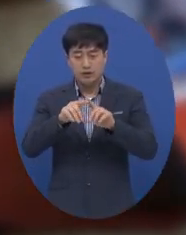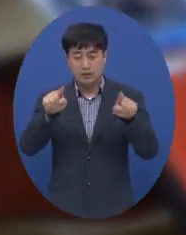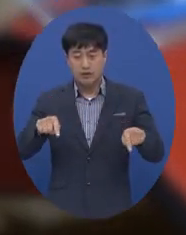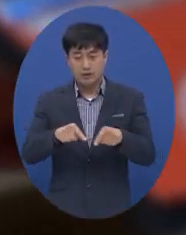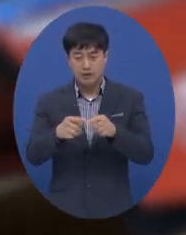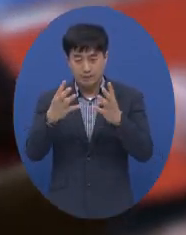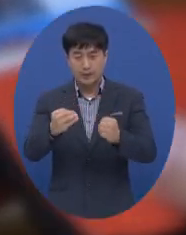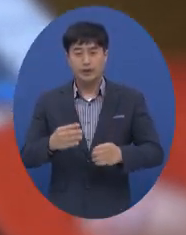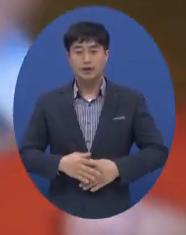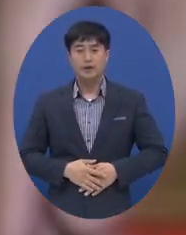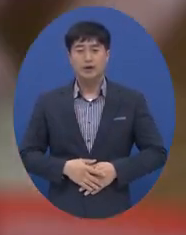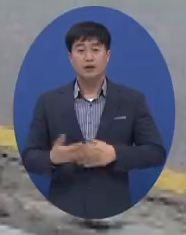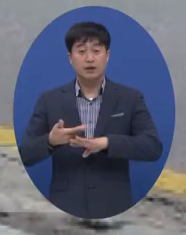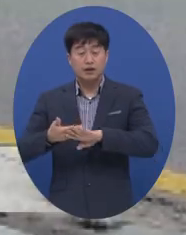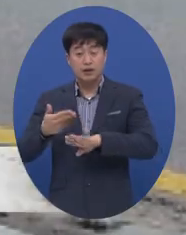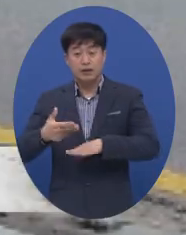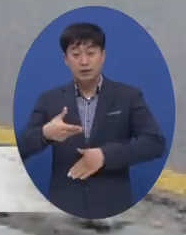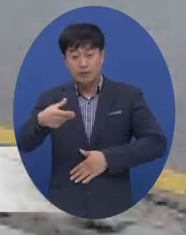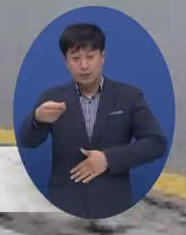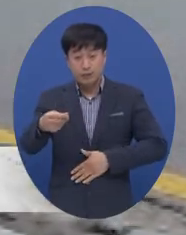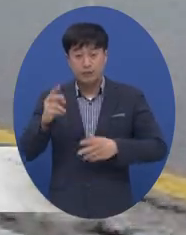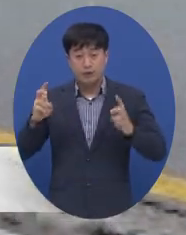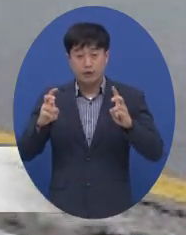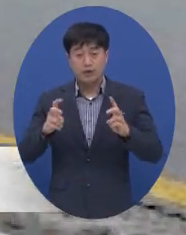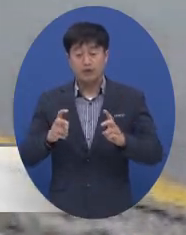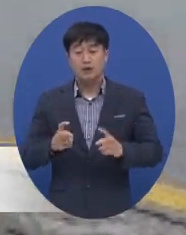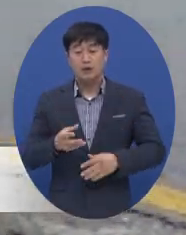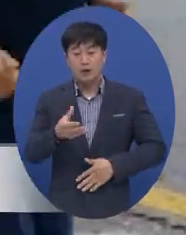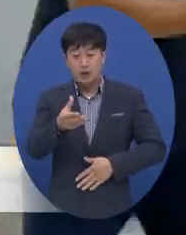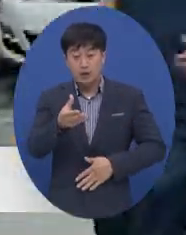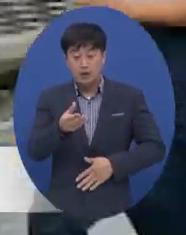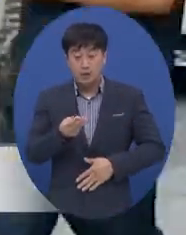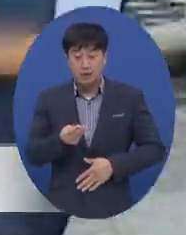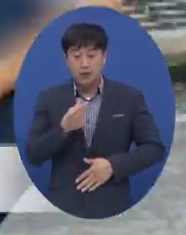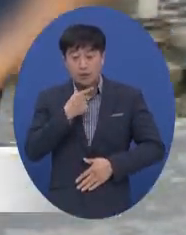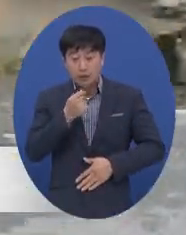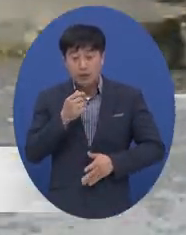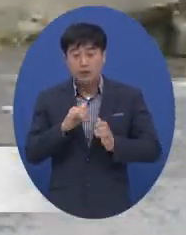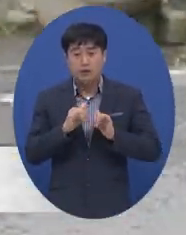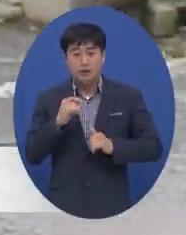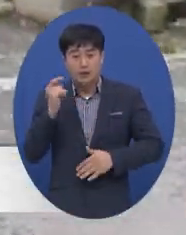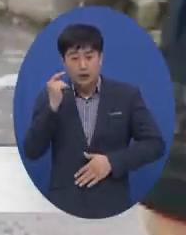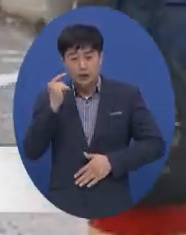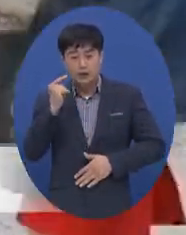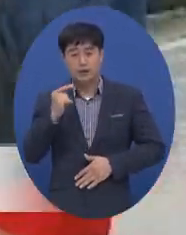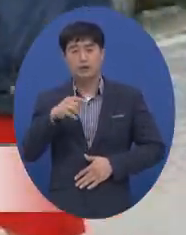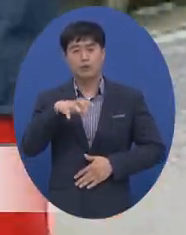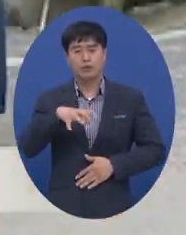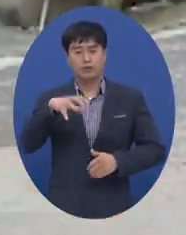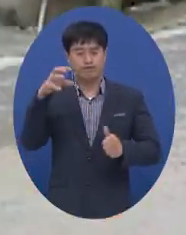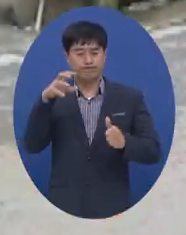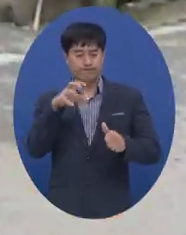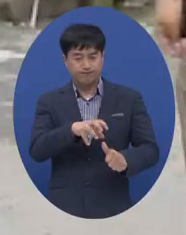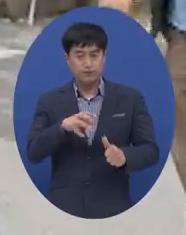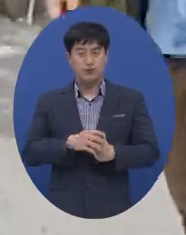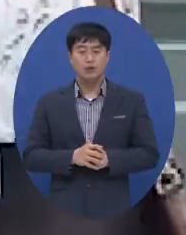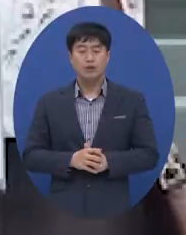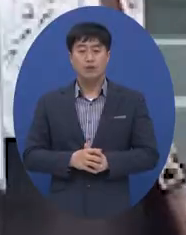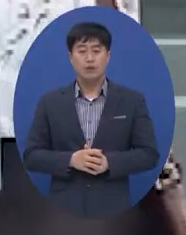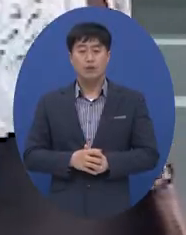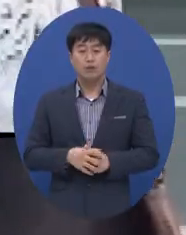관련 서류들이 끊임없이 나옵니다. 또 다른 불법 대부업자는 대출 희망자로 가장한 수사관들에 의해 현장에서 덜미를